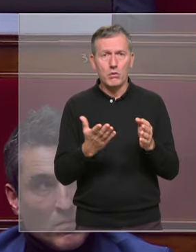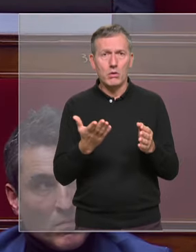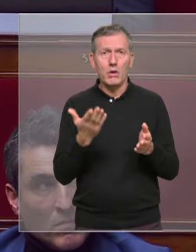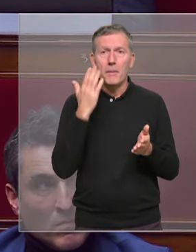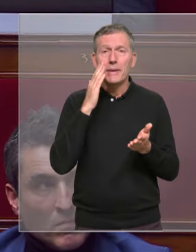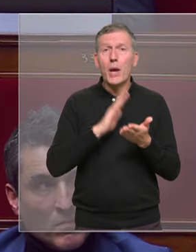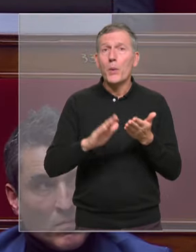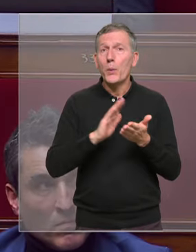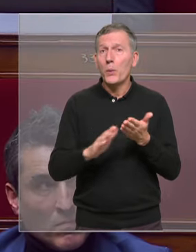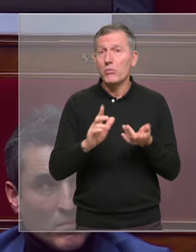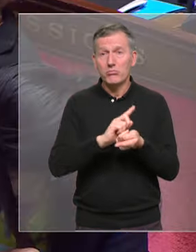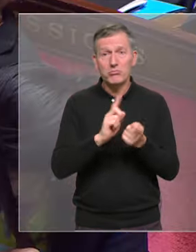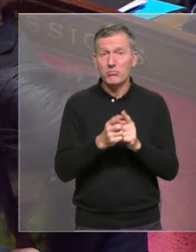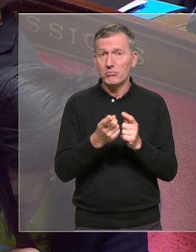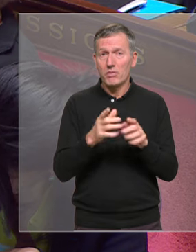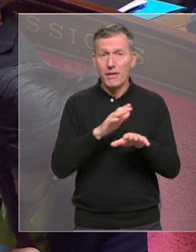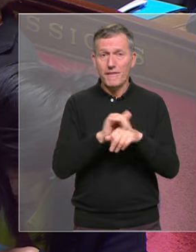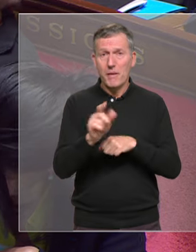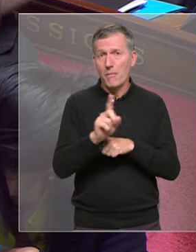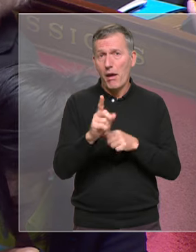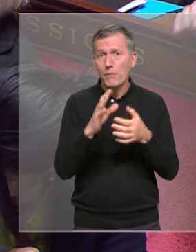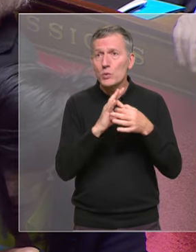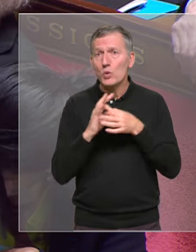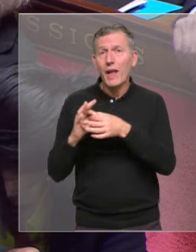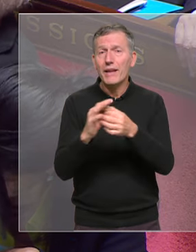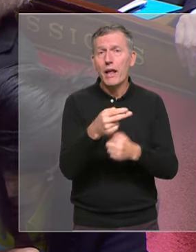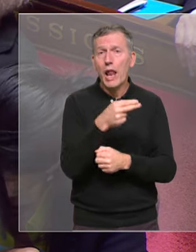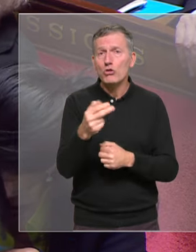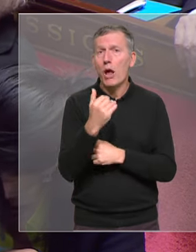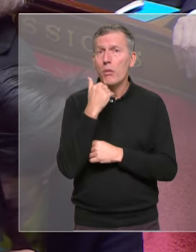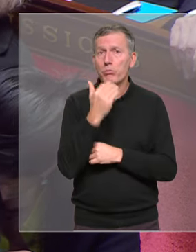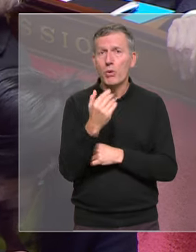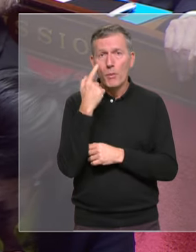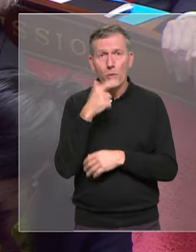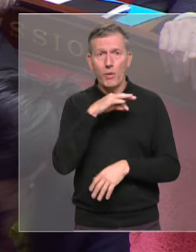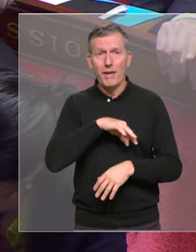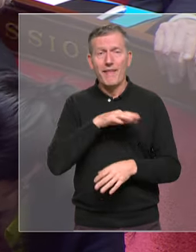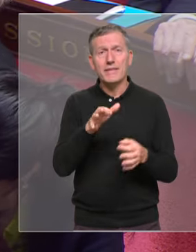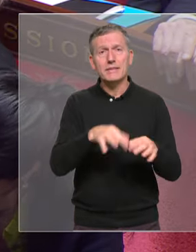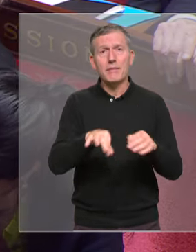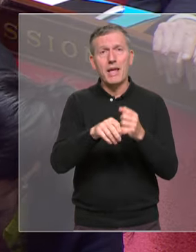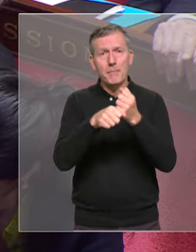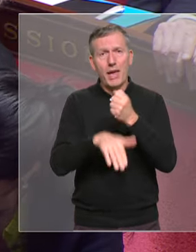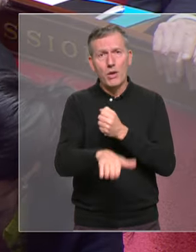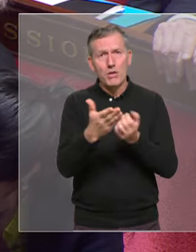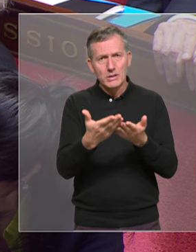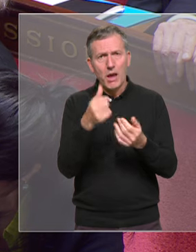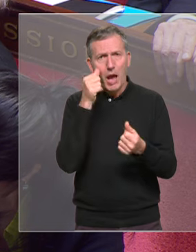n'aurait pas été possible de procéder à cette opération de solidarité nationale au bénéfice de Mayotte. C'est ça qu'il faut rappeler.